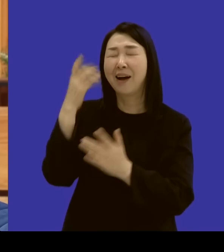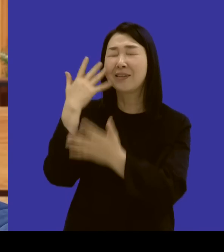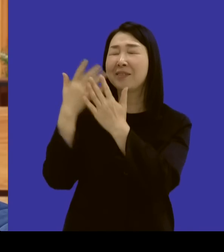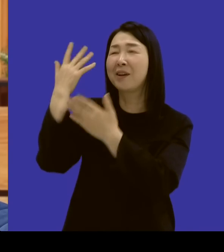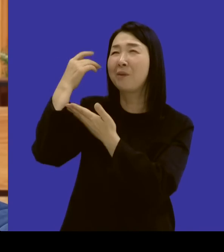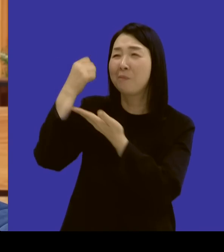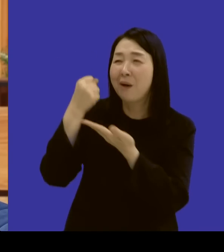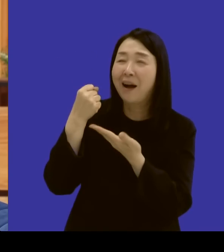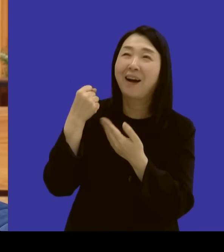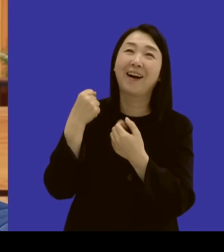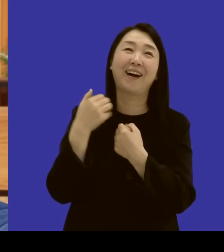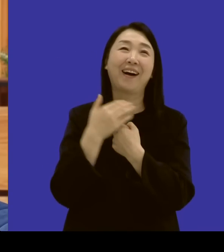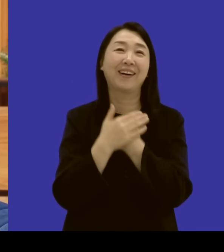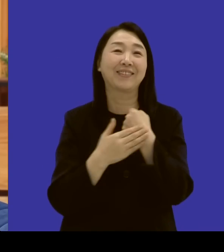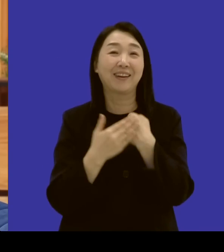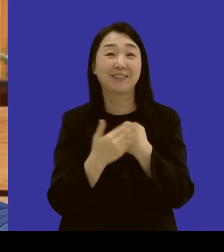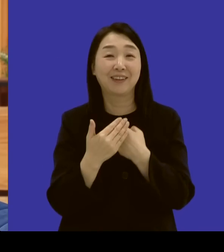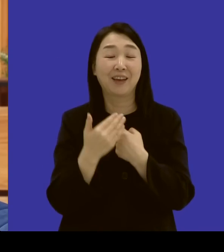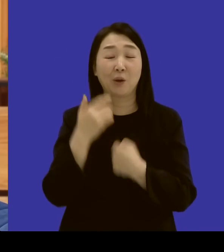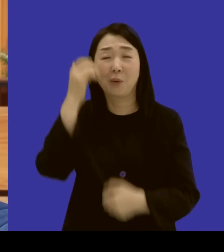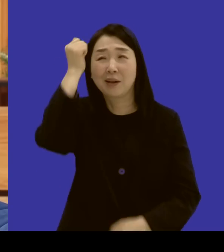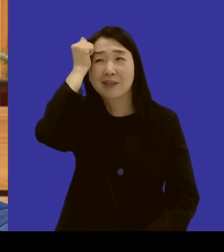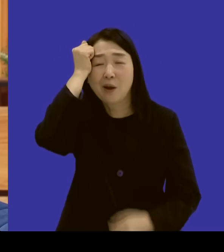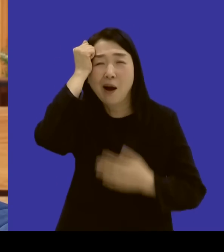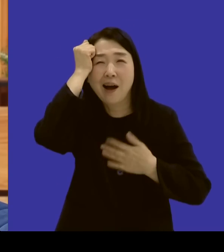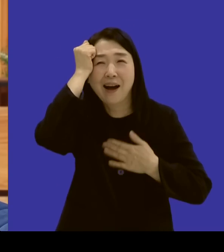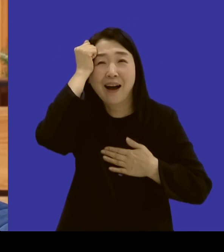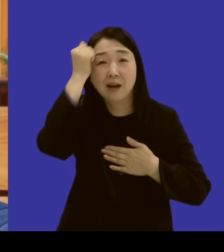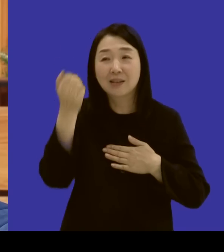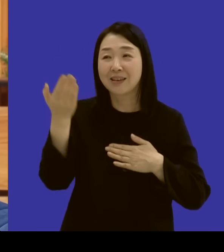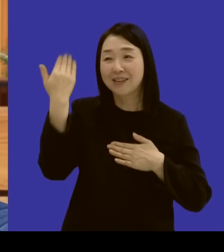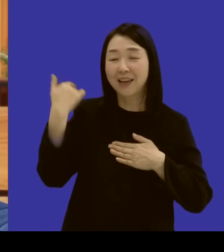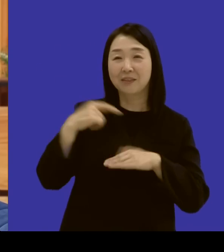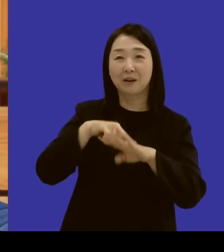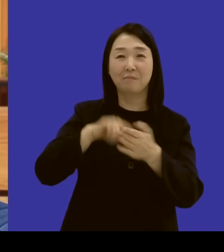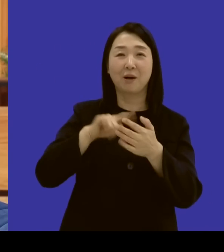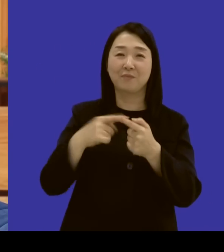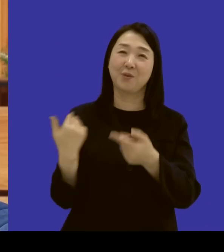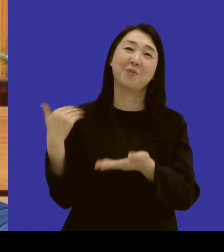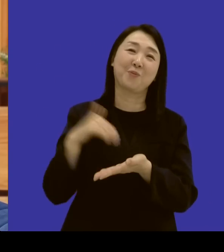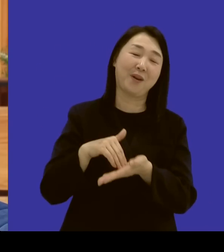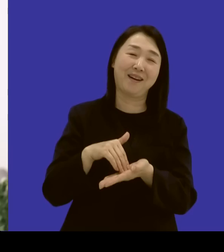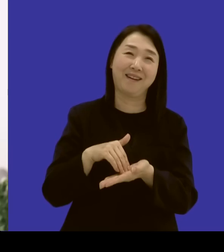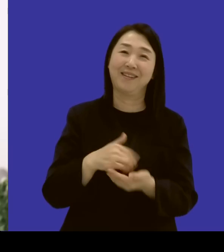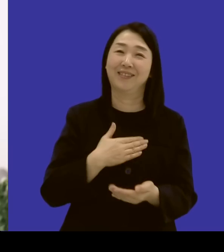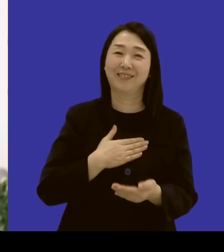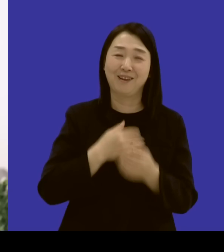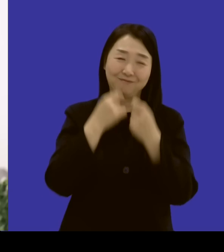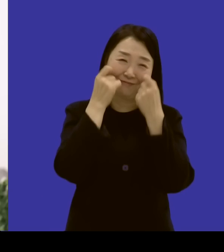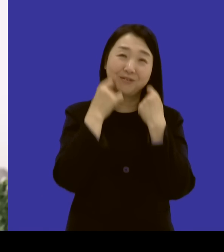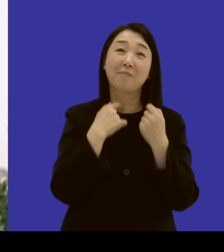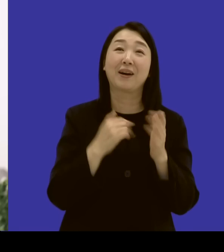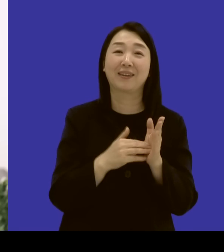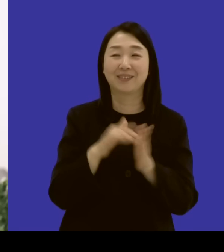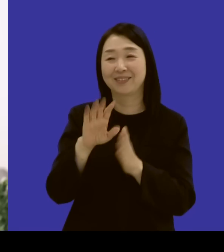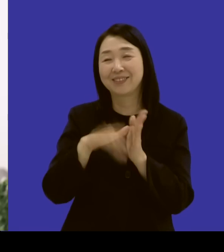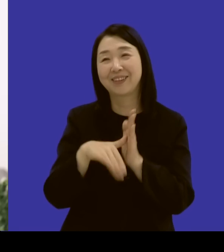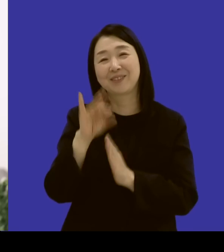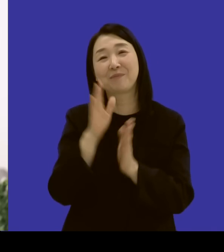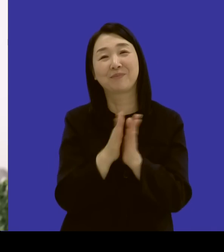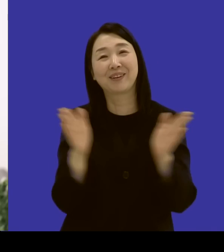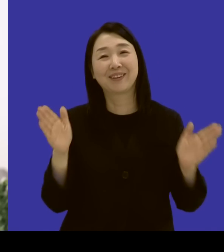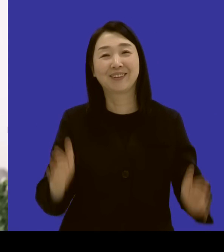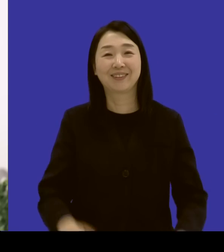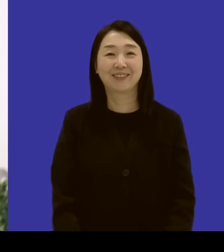걸 기억하면서 제가 그 본인의 옛날 마음으로 돌아가면서 맞아요, 엄청 맞아요. 울었어요. 네. 근데 그래서 그때가 시작이었던 것 같아요,